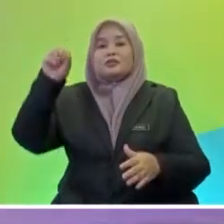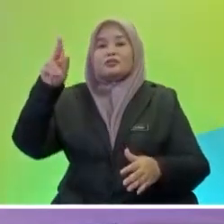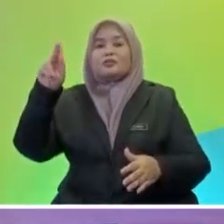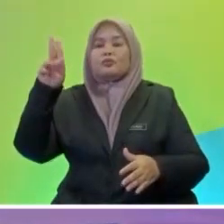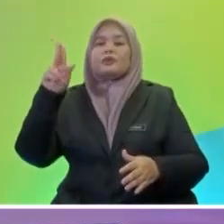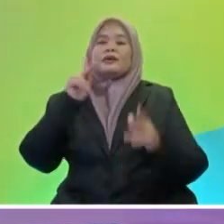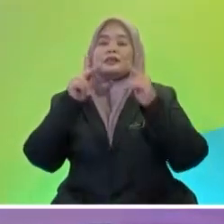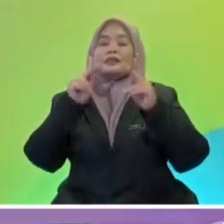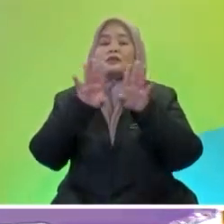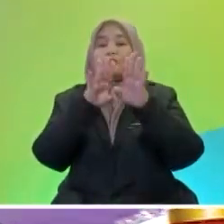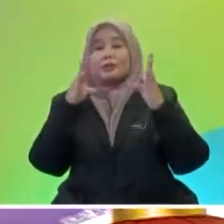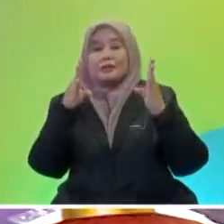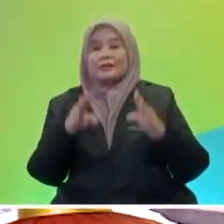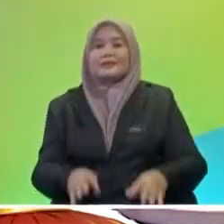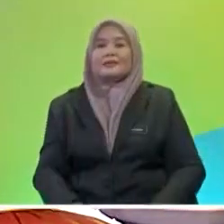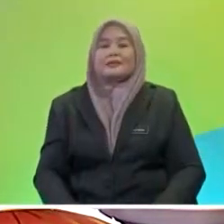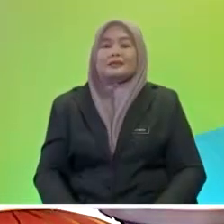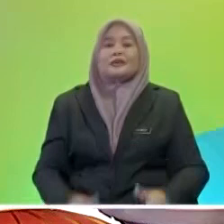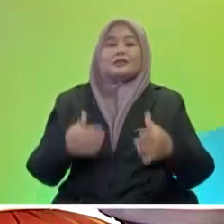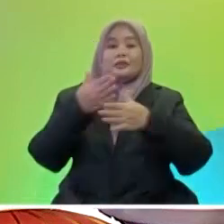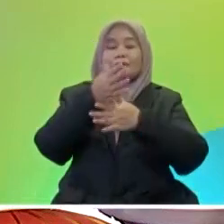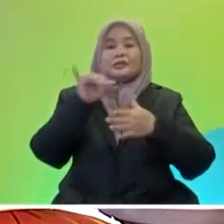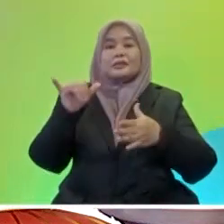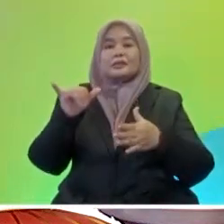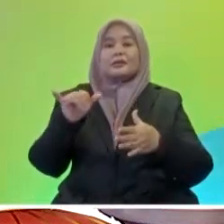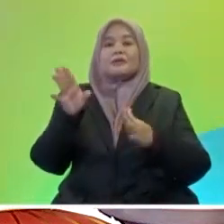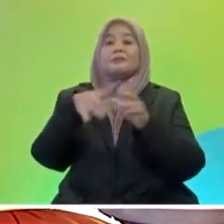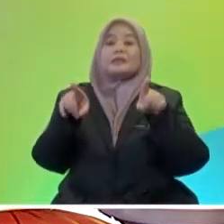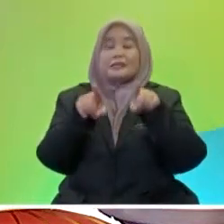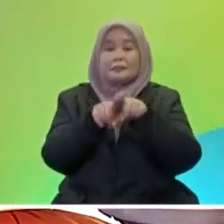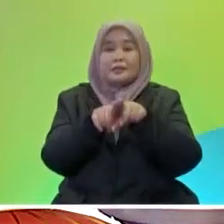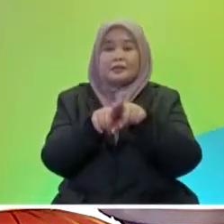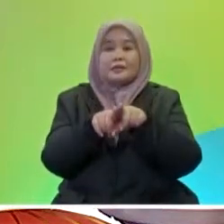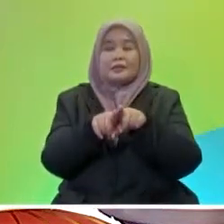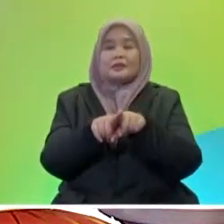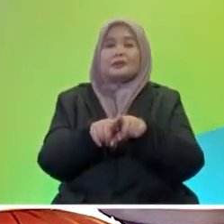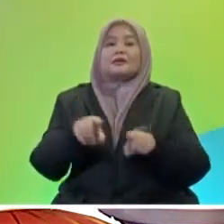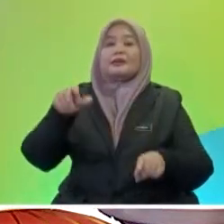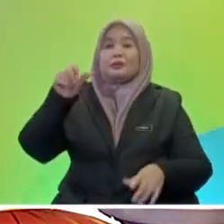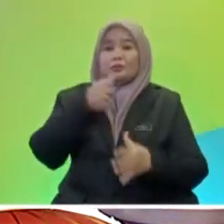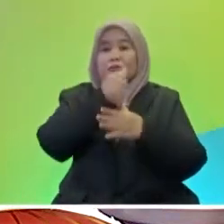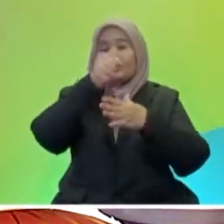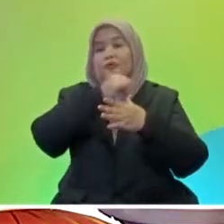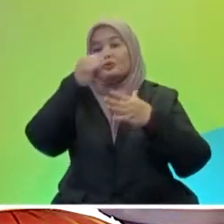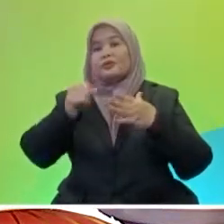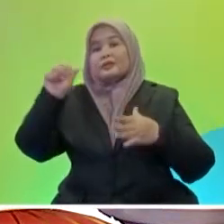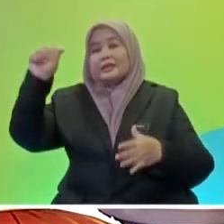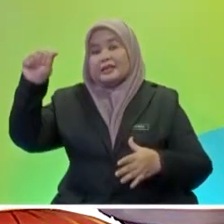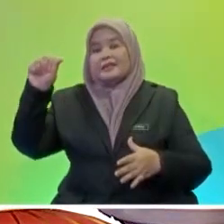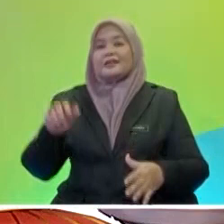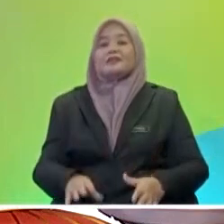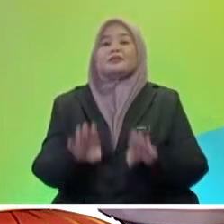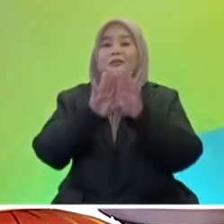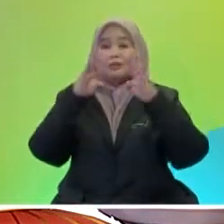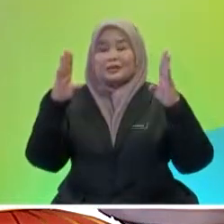kata terbuka betul dan seterusnya bersama di ujung adalah worker yaitu suku kata terbuka